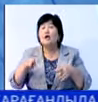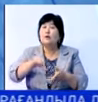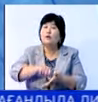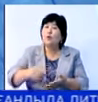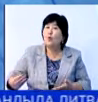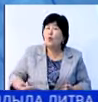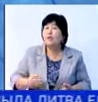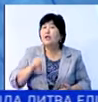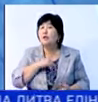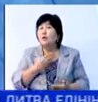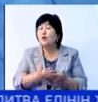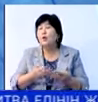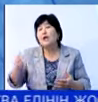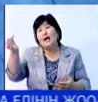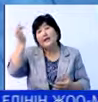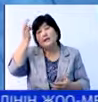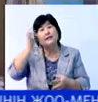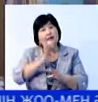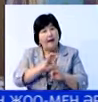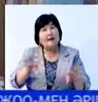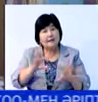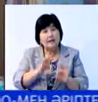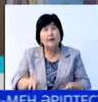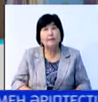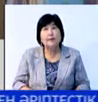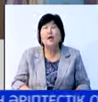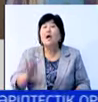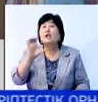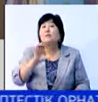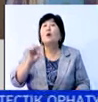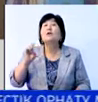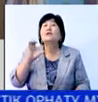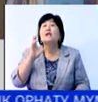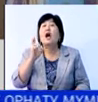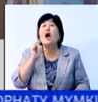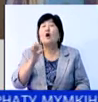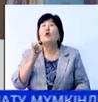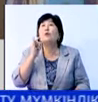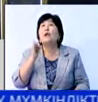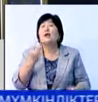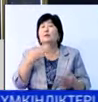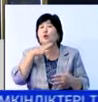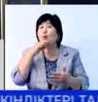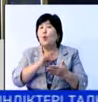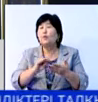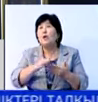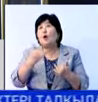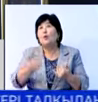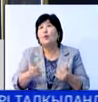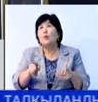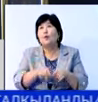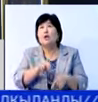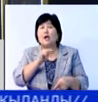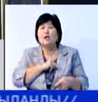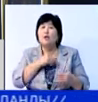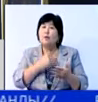мен еңбек жолынан естеліктер айтылды. Смағұл Ысқақов туралы тарих беттерінде көп жазылмаса да, оның еселі еңбек